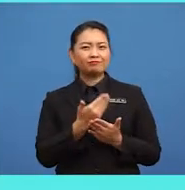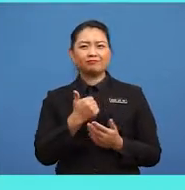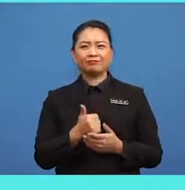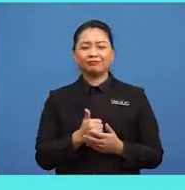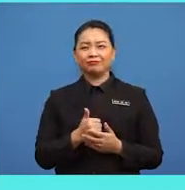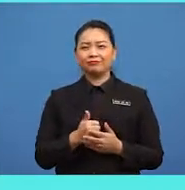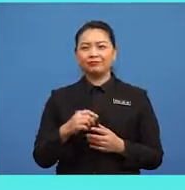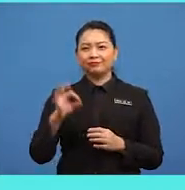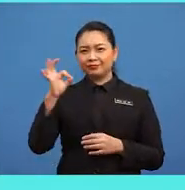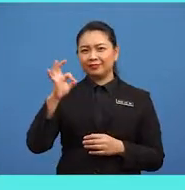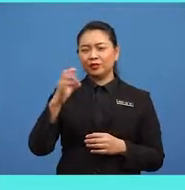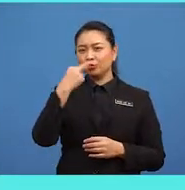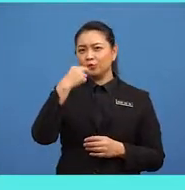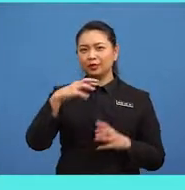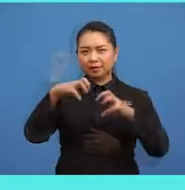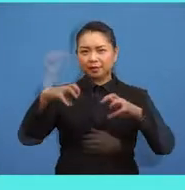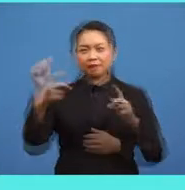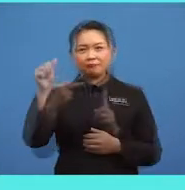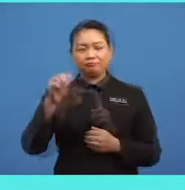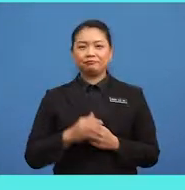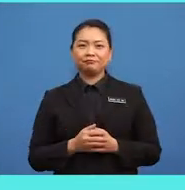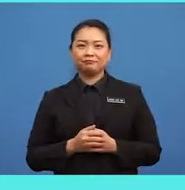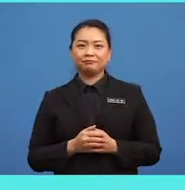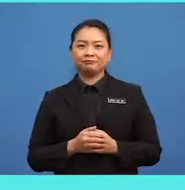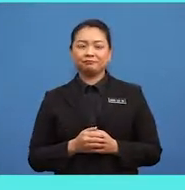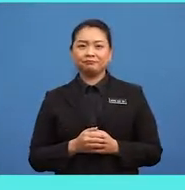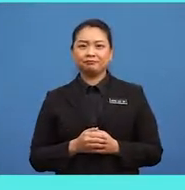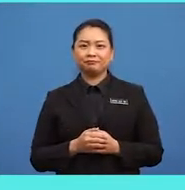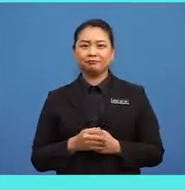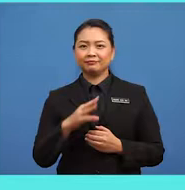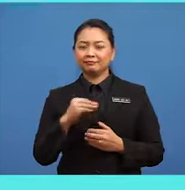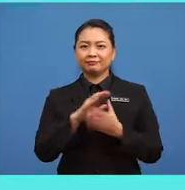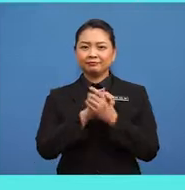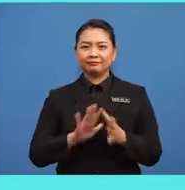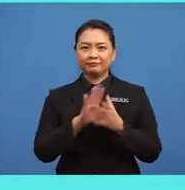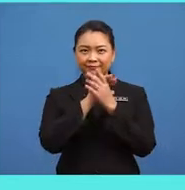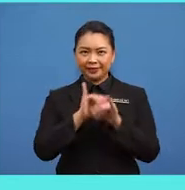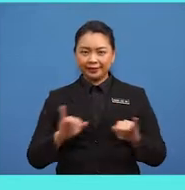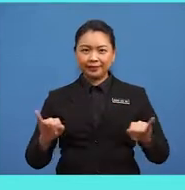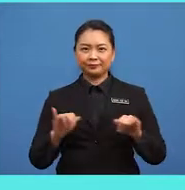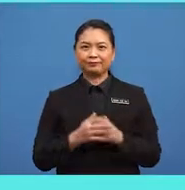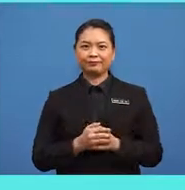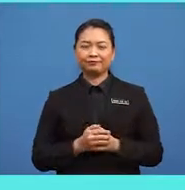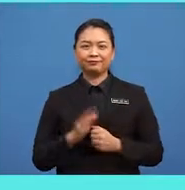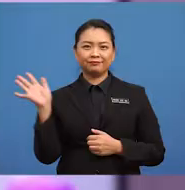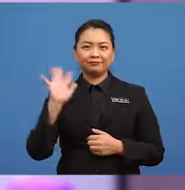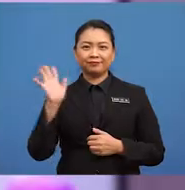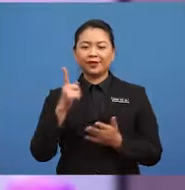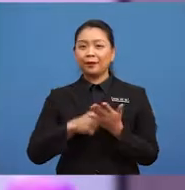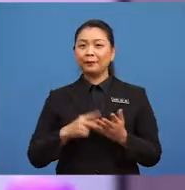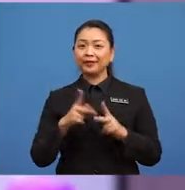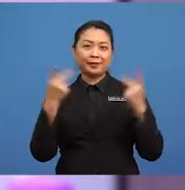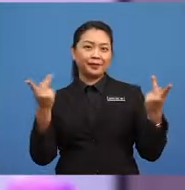Terbaik, murid-murid. Molekul glukosa diuraikan kepada molekul piruvat.